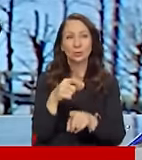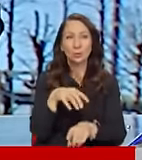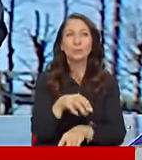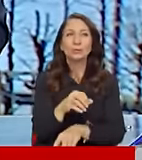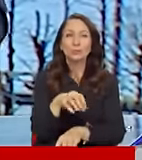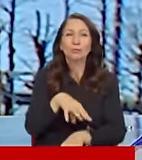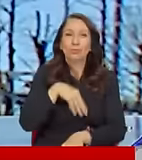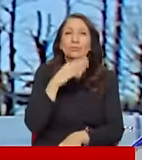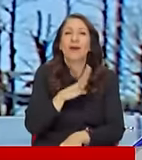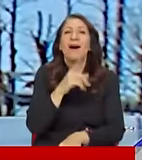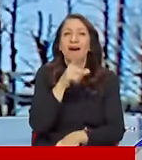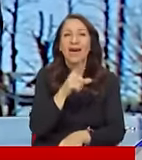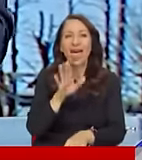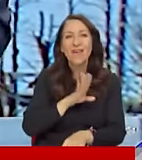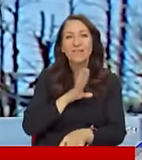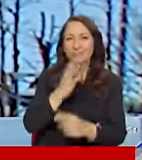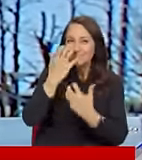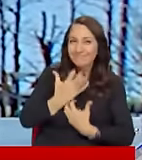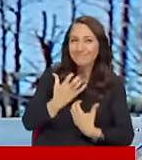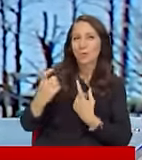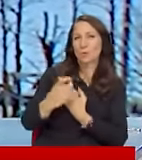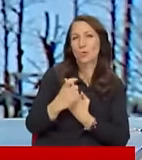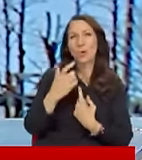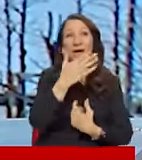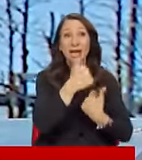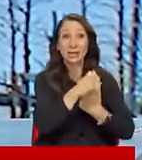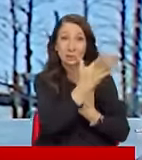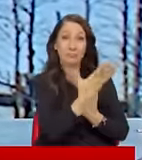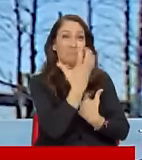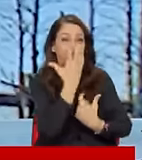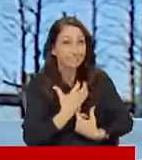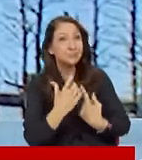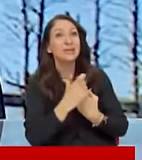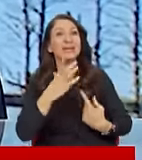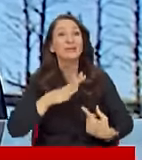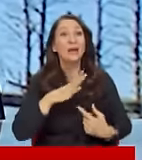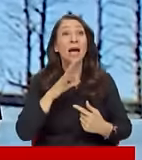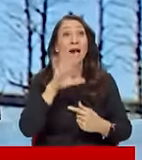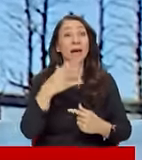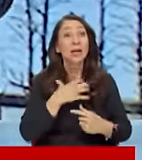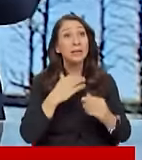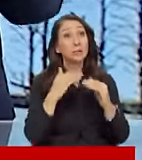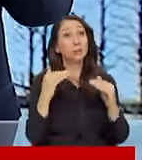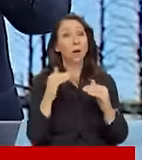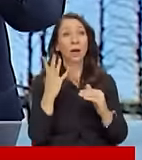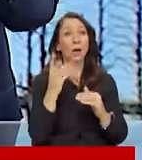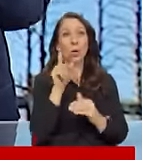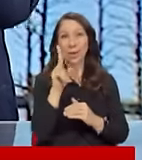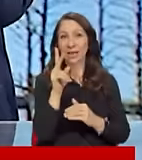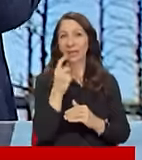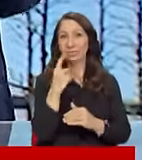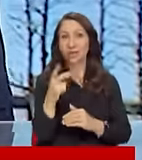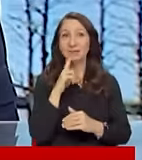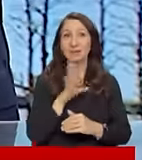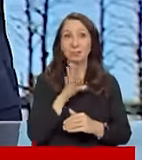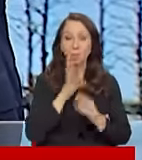olduğunu görüyorum. Bir evlat olarak çocuklarımızın. Her çocuğum da kendi boyutuyla. Yani 12